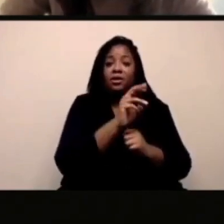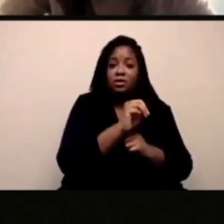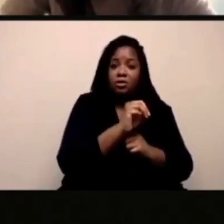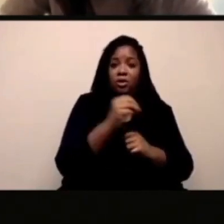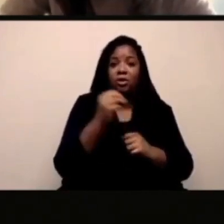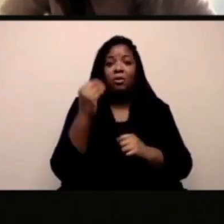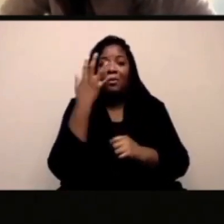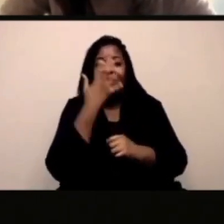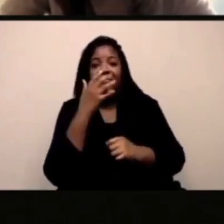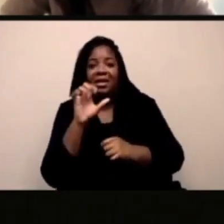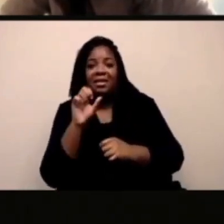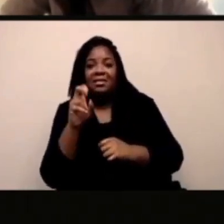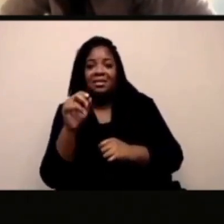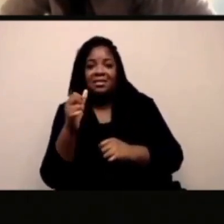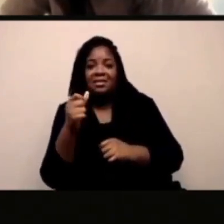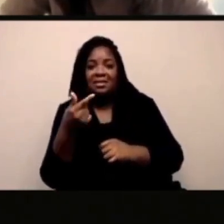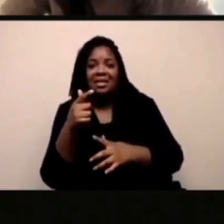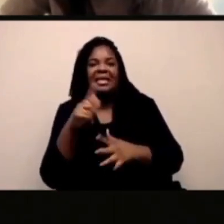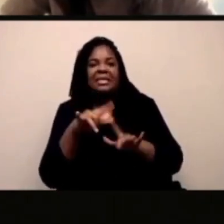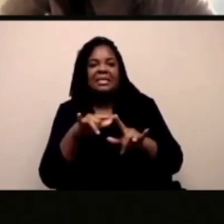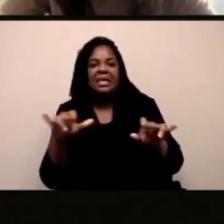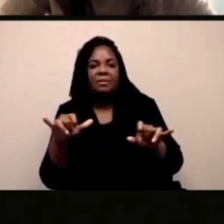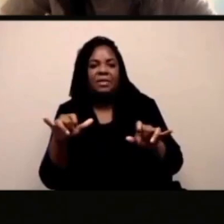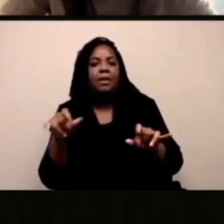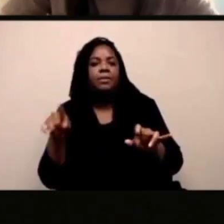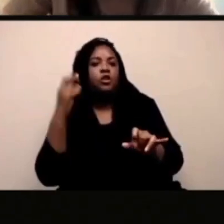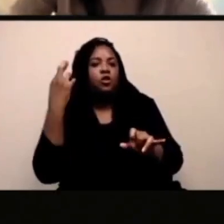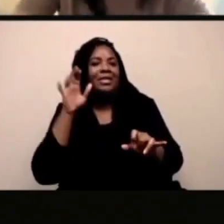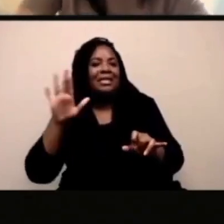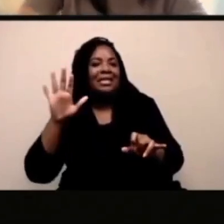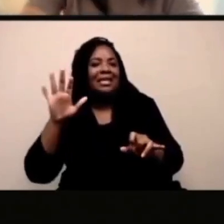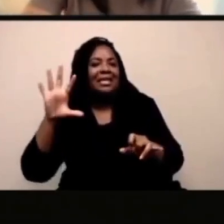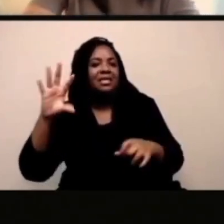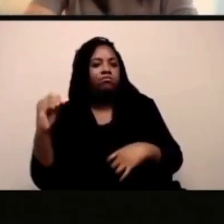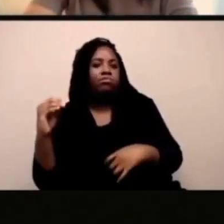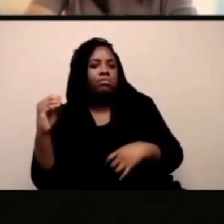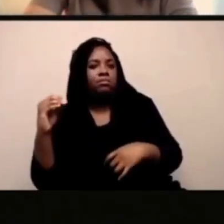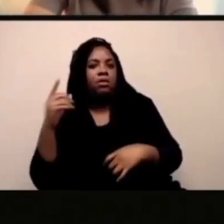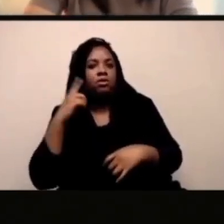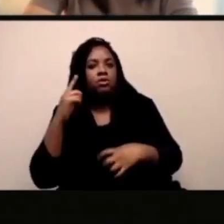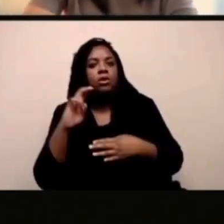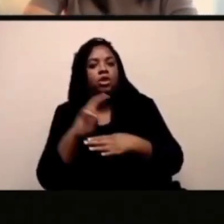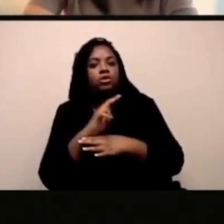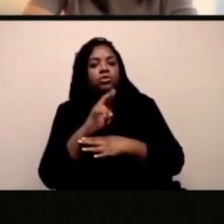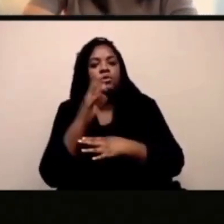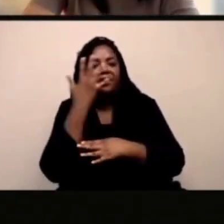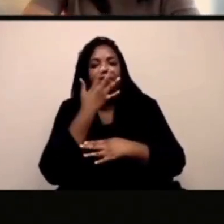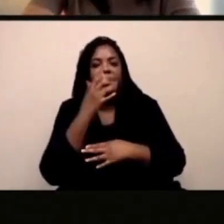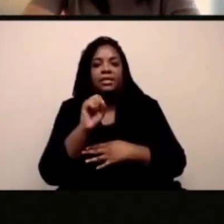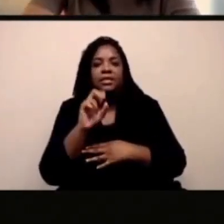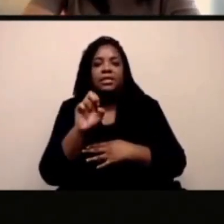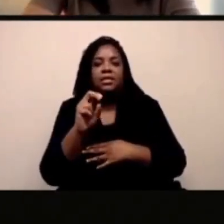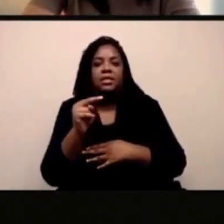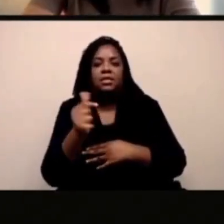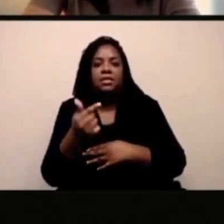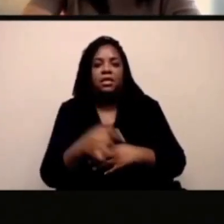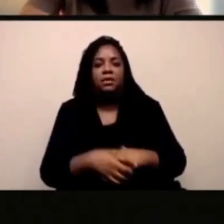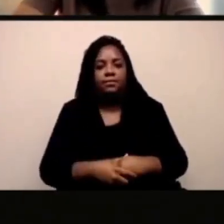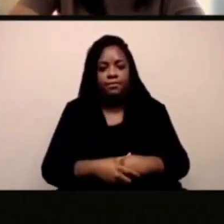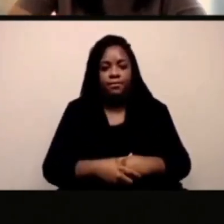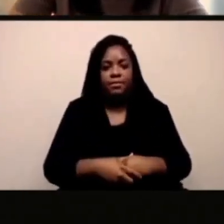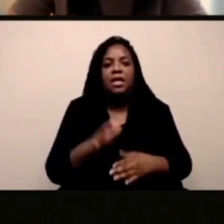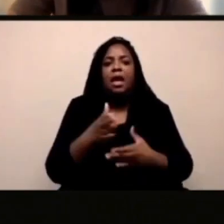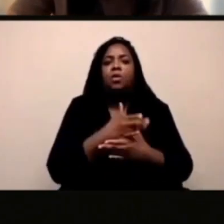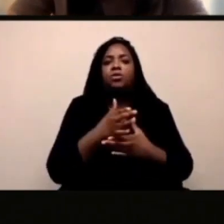Windowsのコンピューターではズームのカメラと顔認識が同時に使えないとそのためにあと